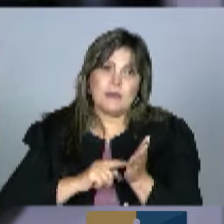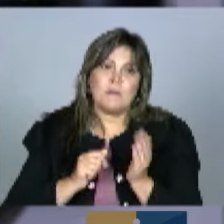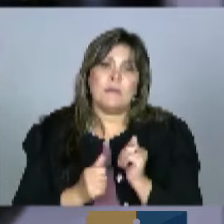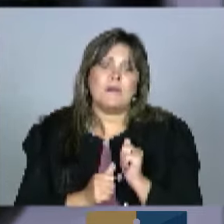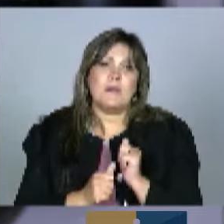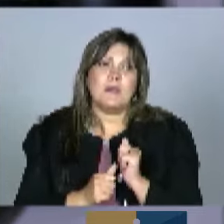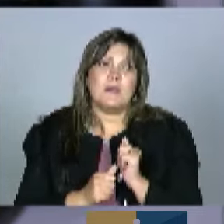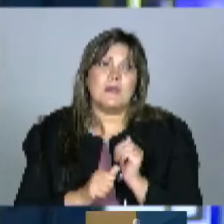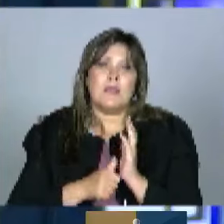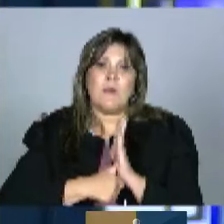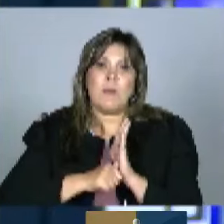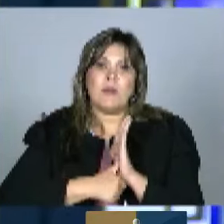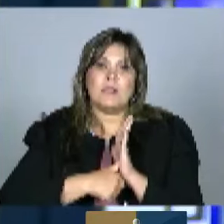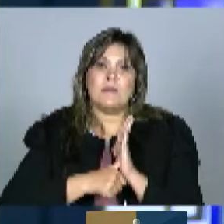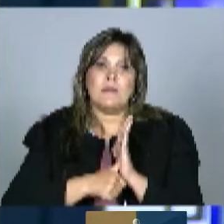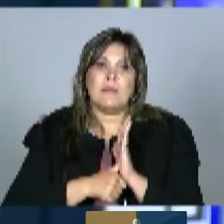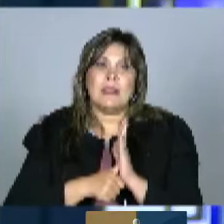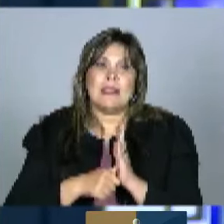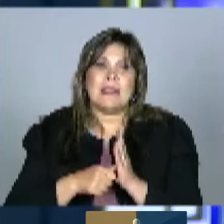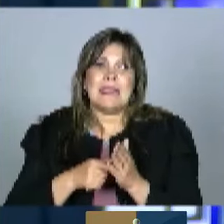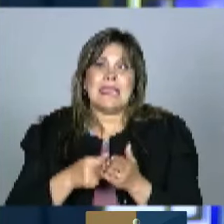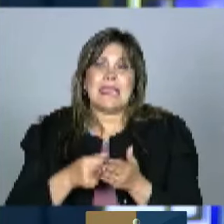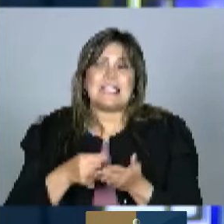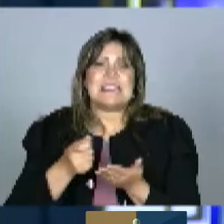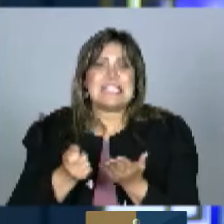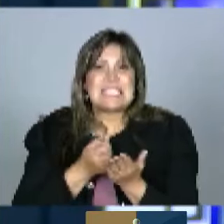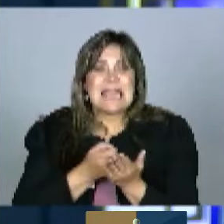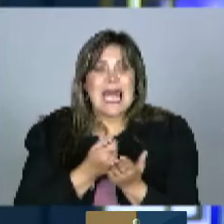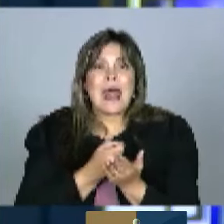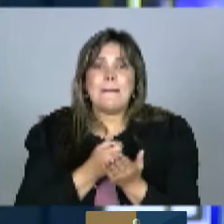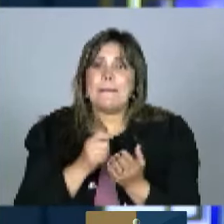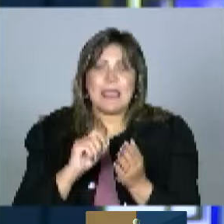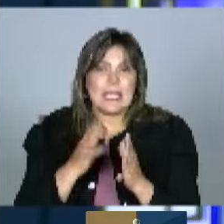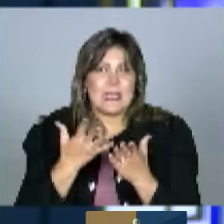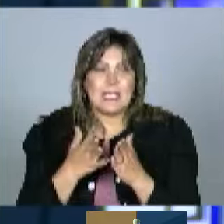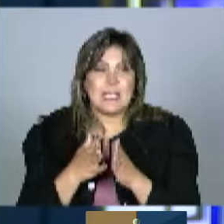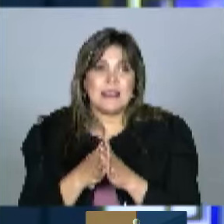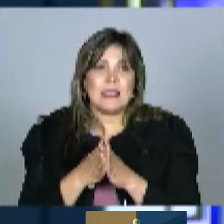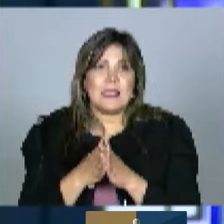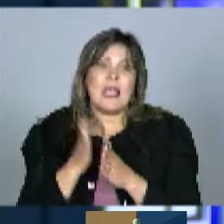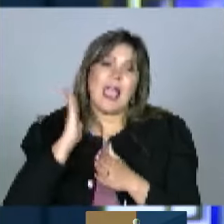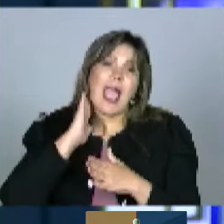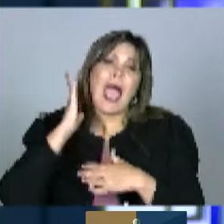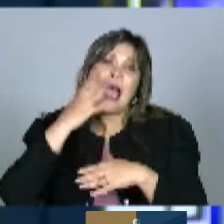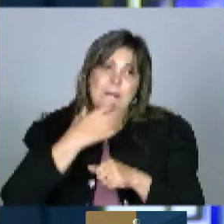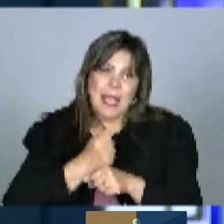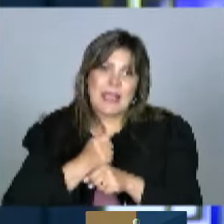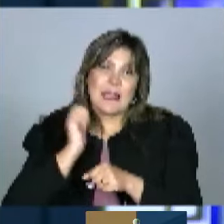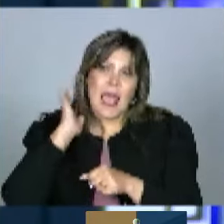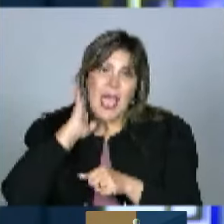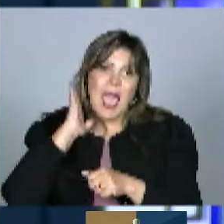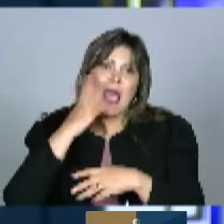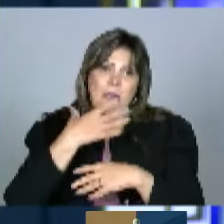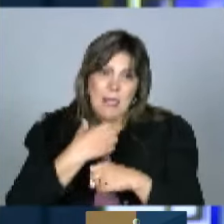انه استلمها على سبيل ايه امانه شغل كمبياله مديونيه